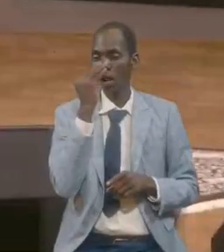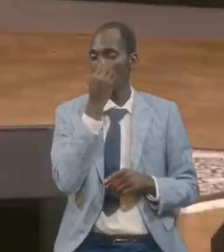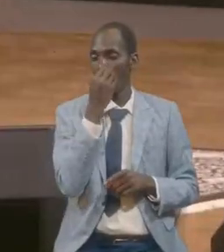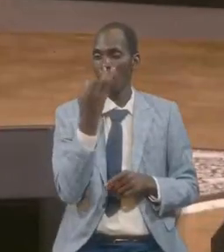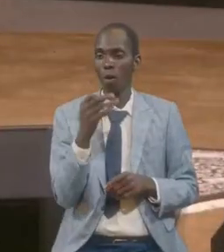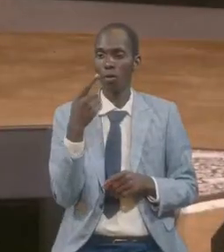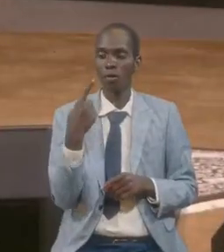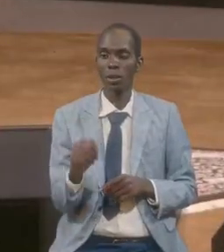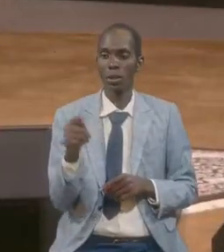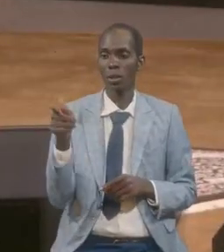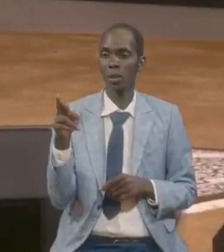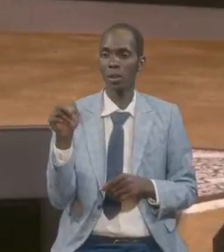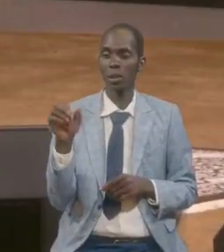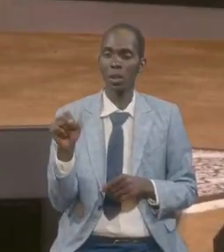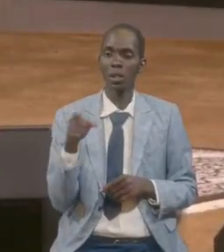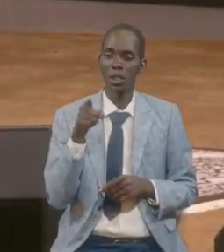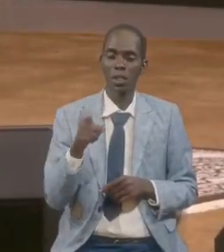de l'herbe.